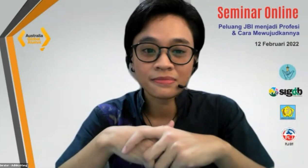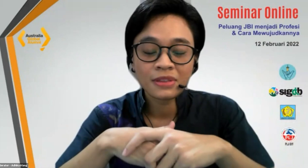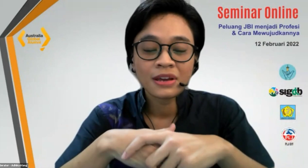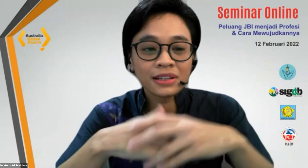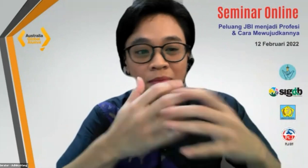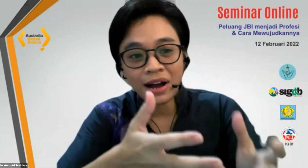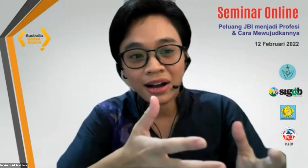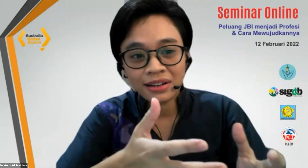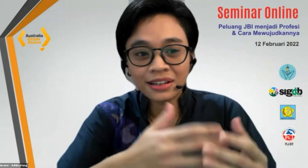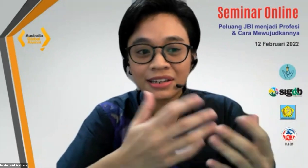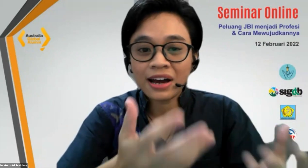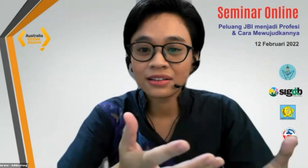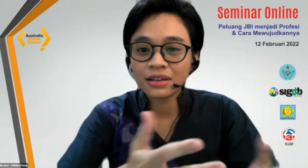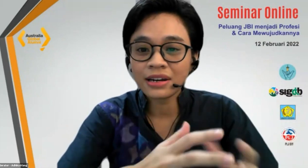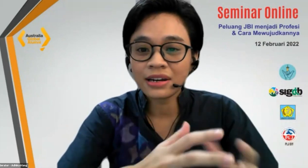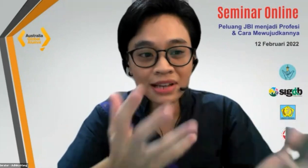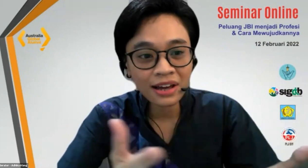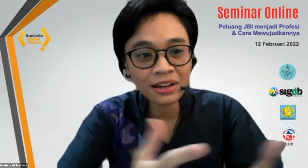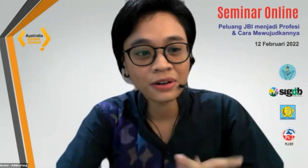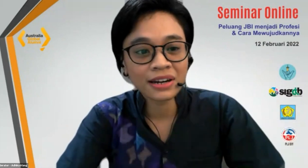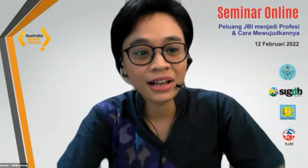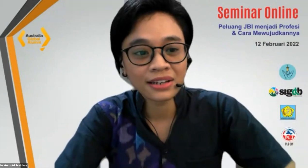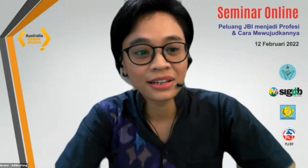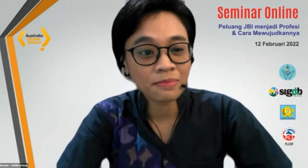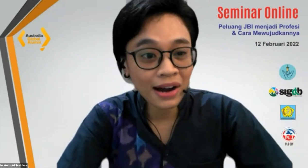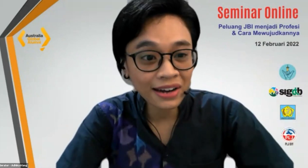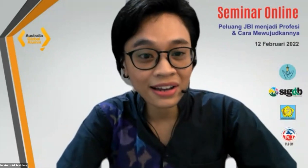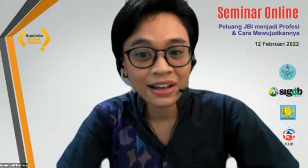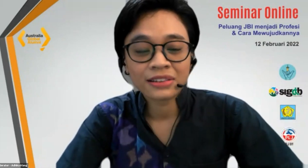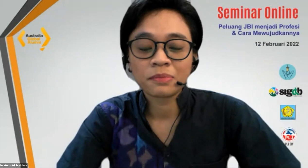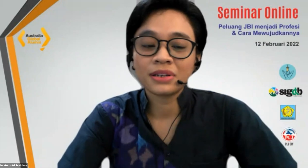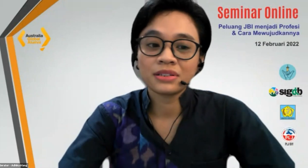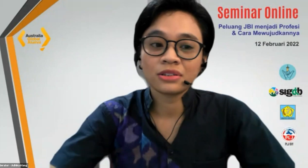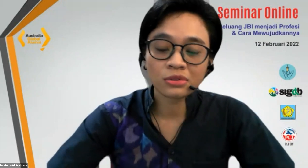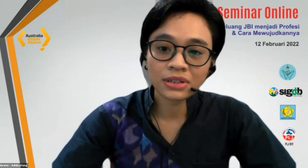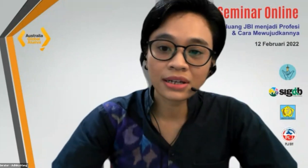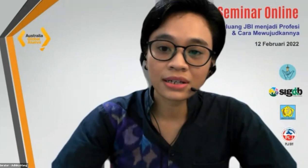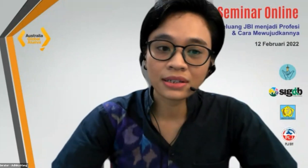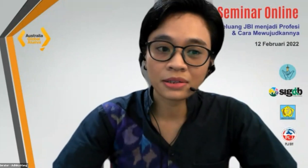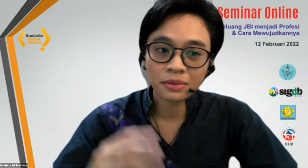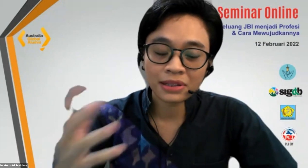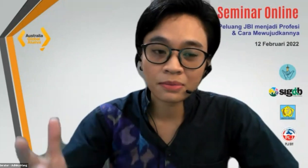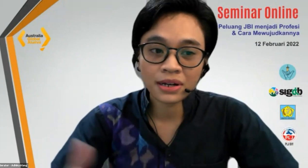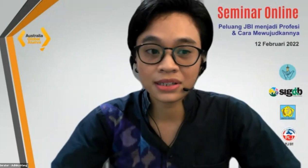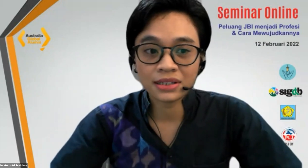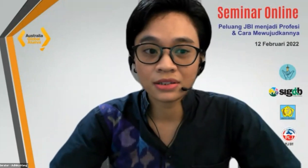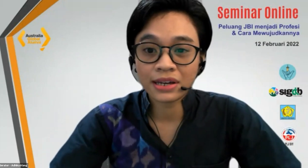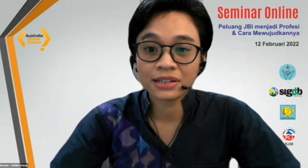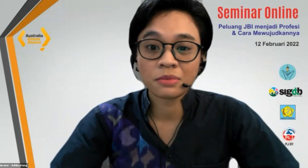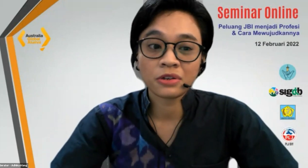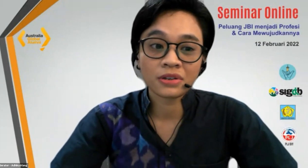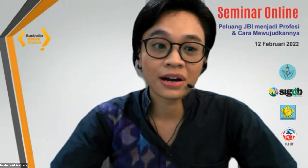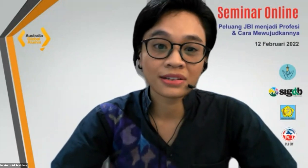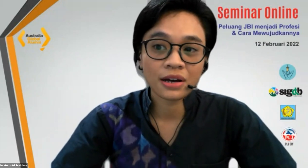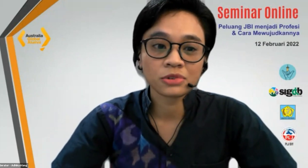ini kita berangkat kita lihat ada masalah atau kendala di lapangan tapi di situ dari teman-teman di